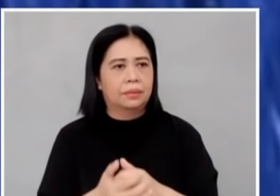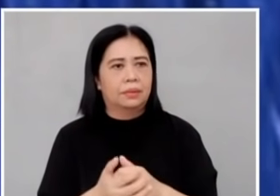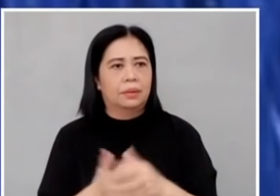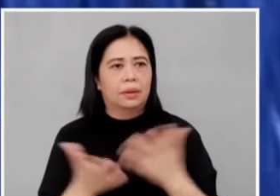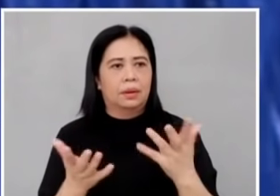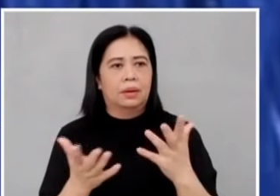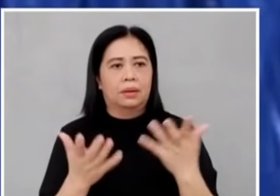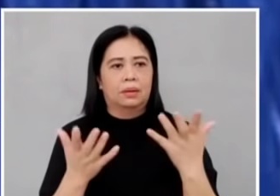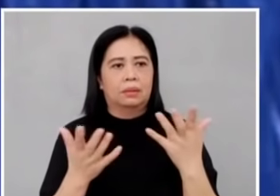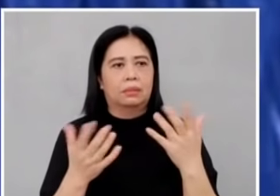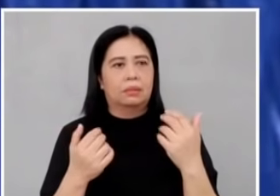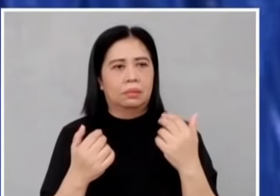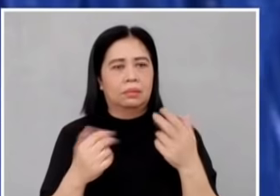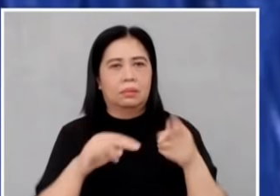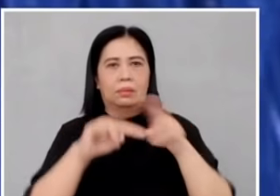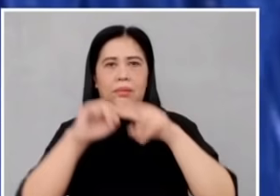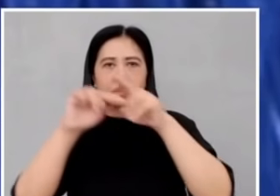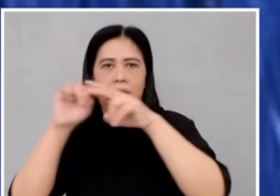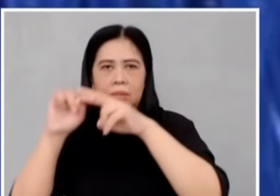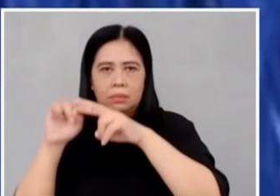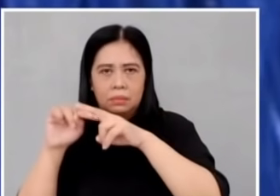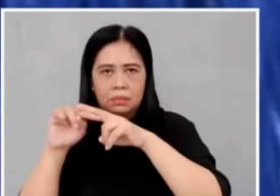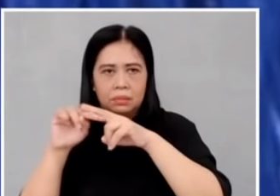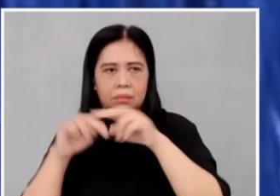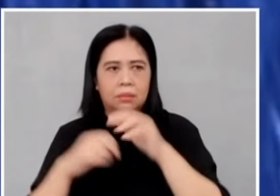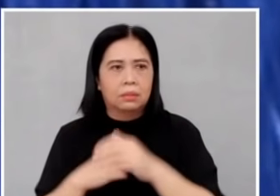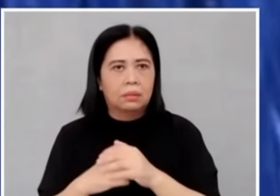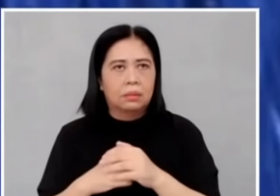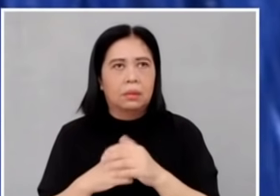to increase as we